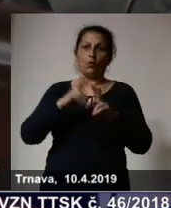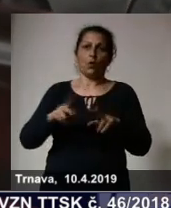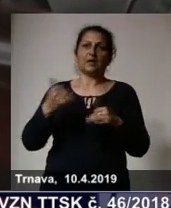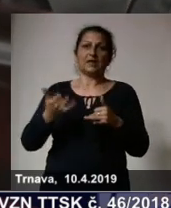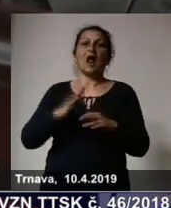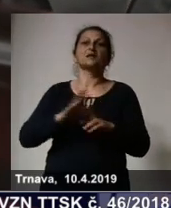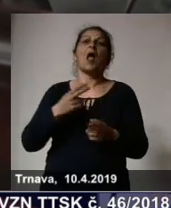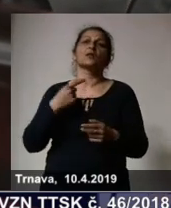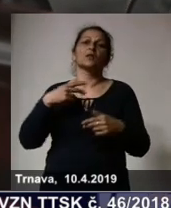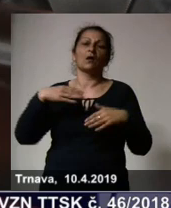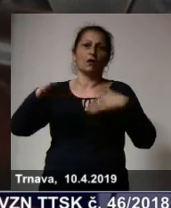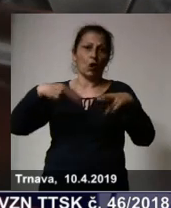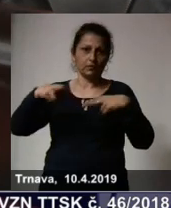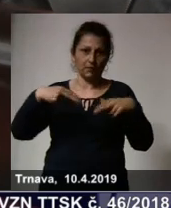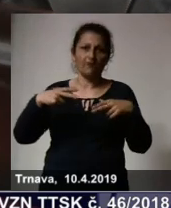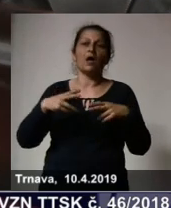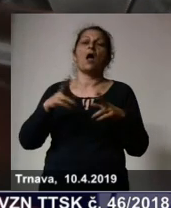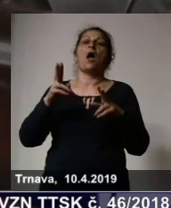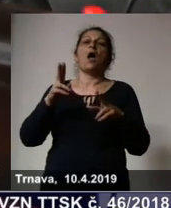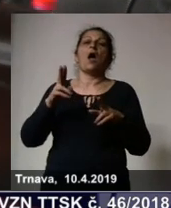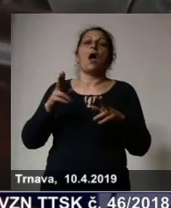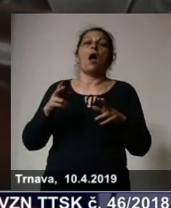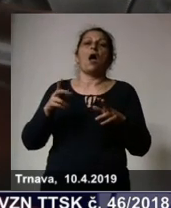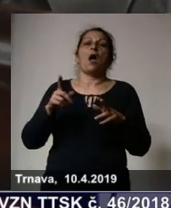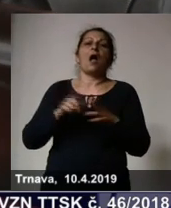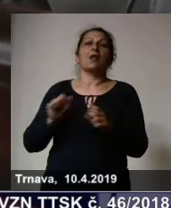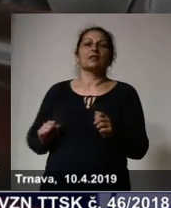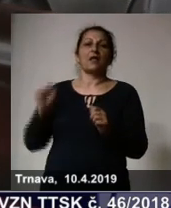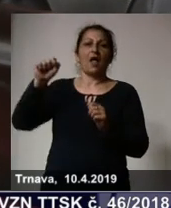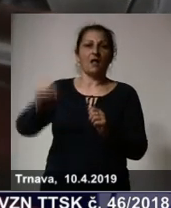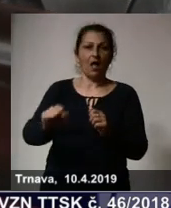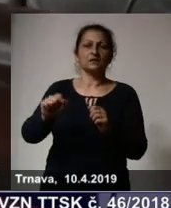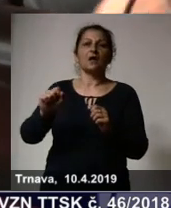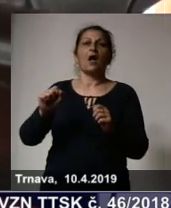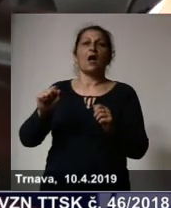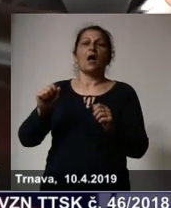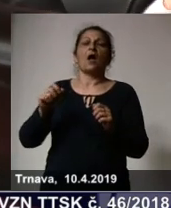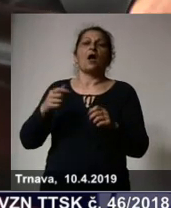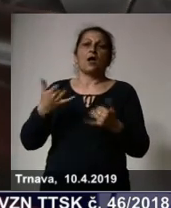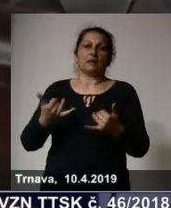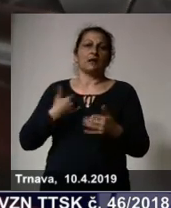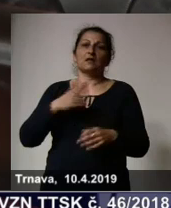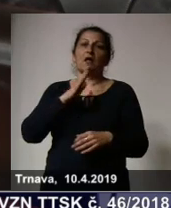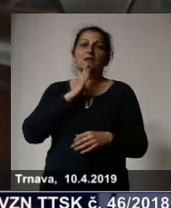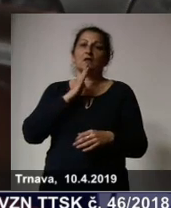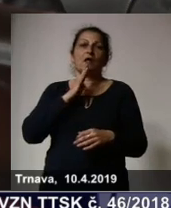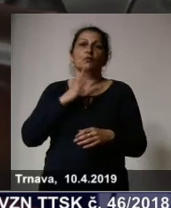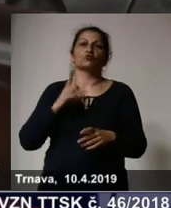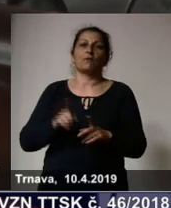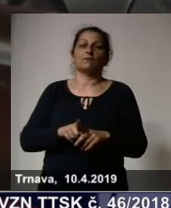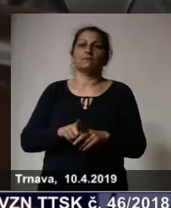výzvu, takže o nadácie a neziskovky to rozšíriť nemôžeme, pretože pán poslanec aj na